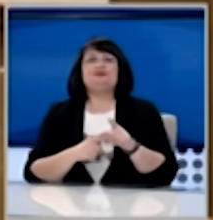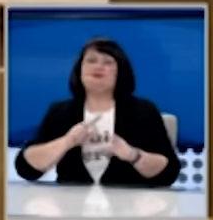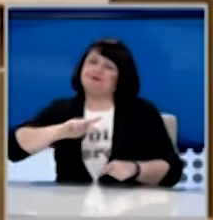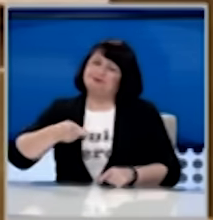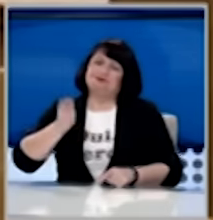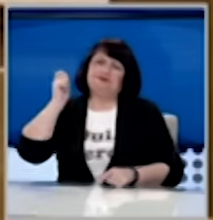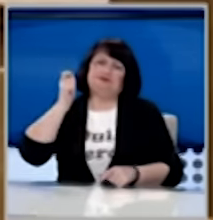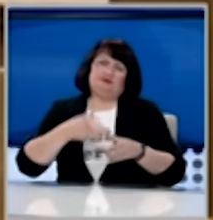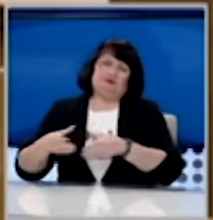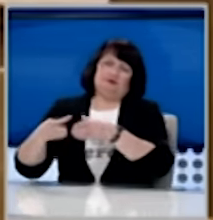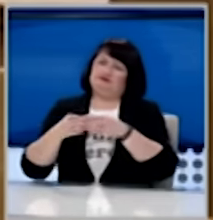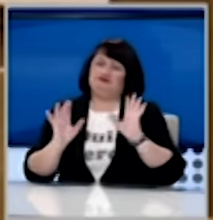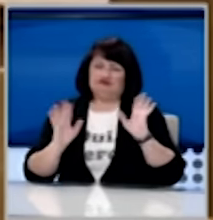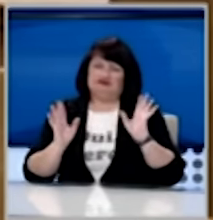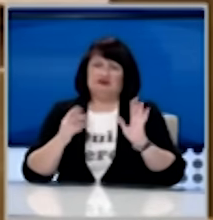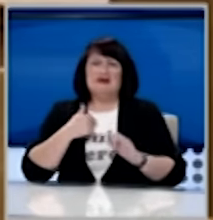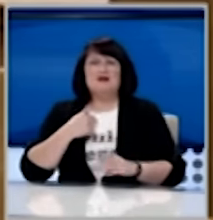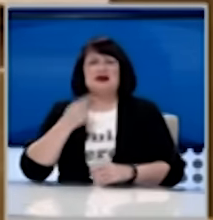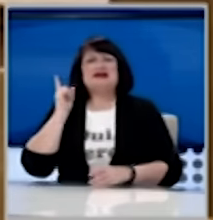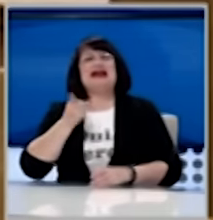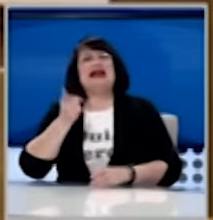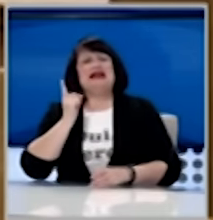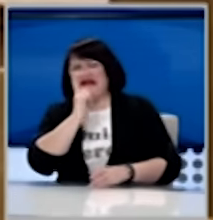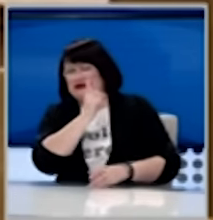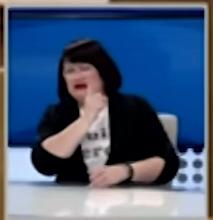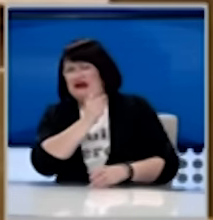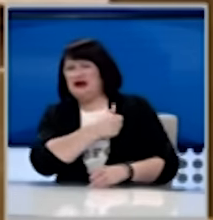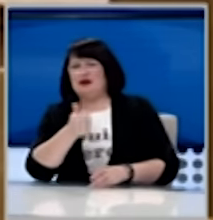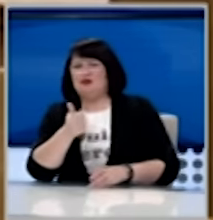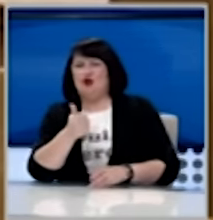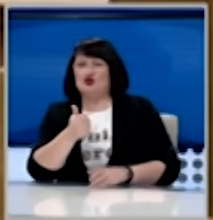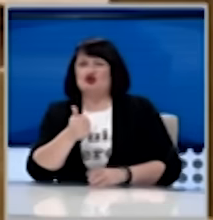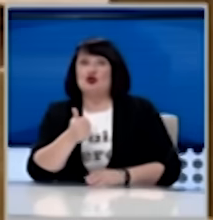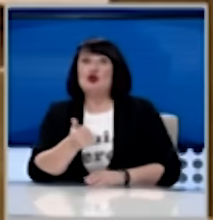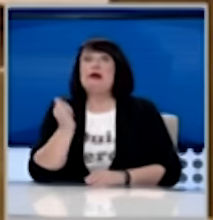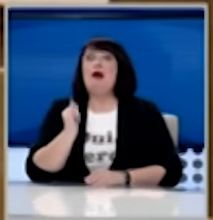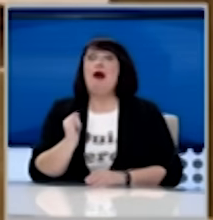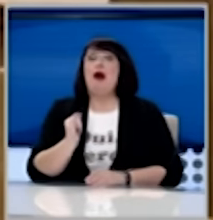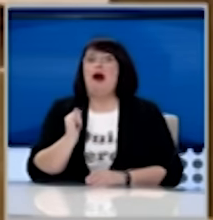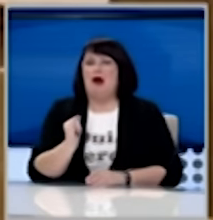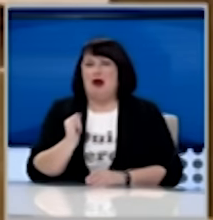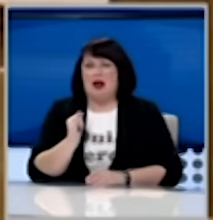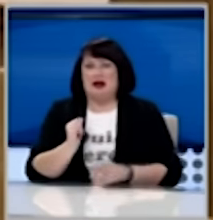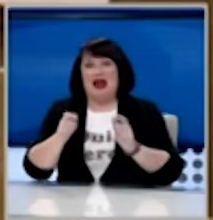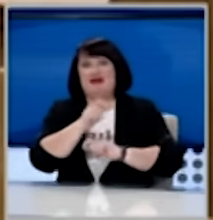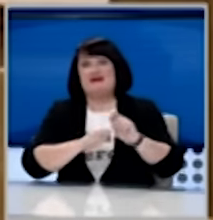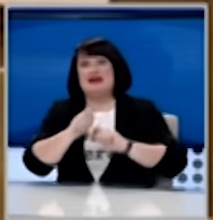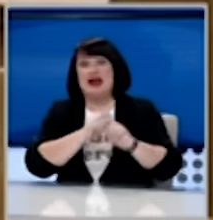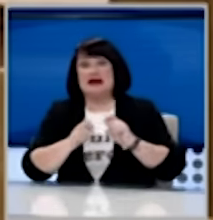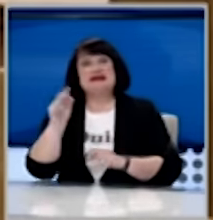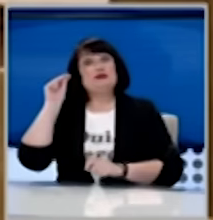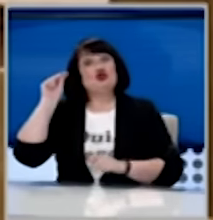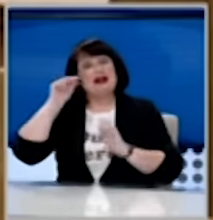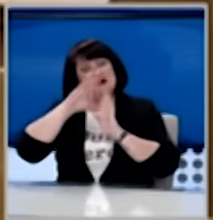με τα άλλα κόμματα δεν σας κρίνουμε μόνο για την ταχύτητα με την οποία υλοποιείται κάποιες